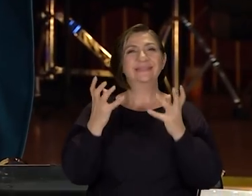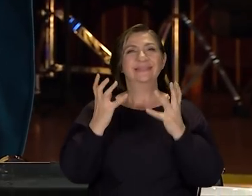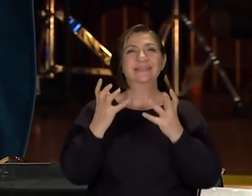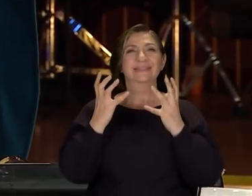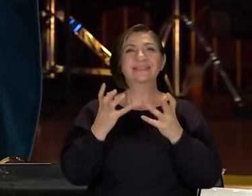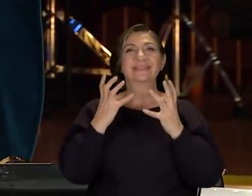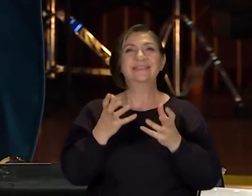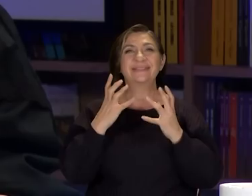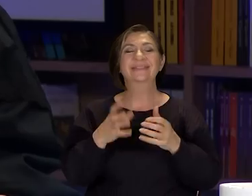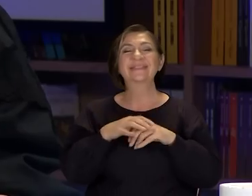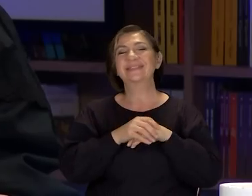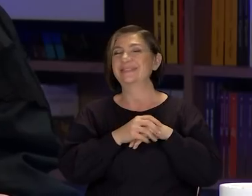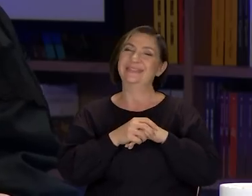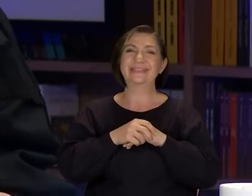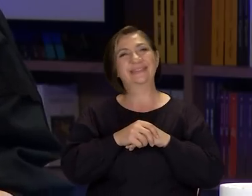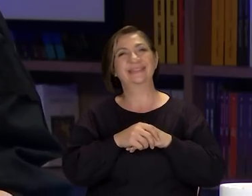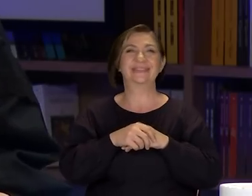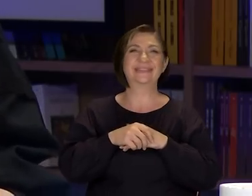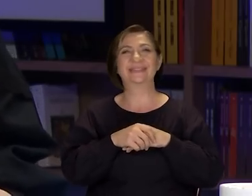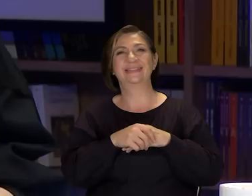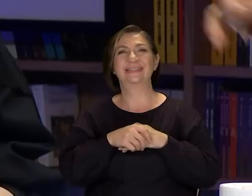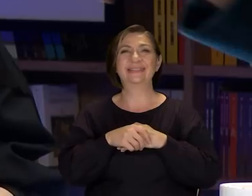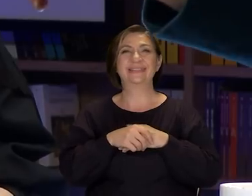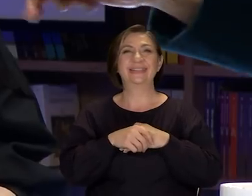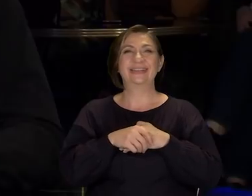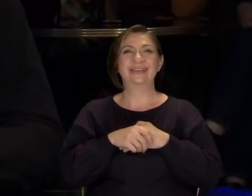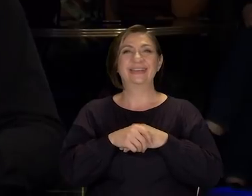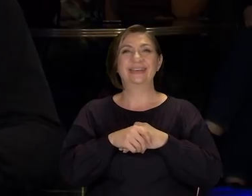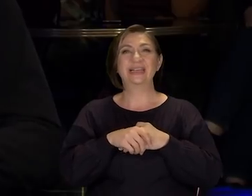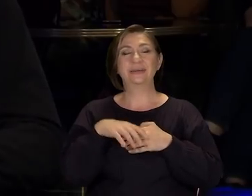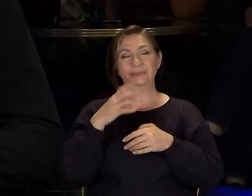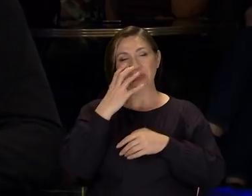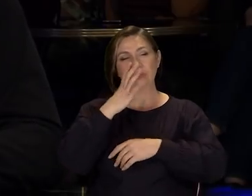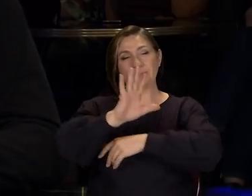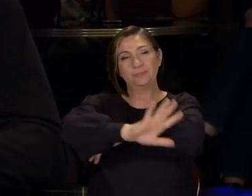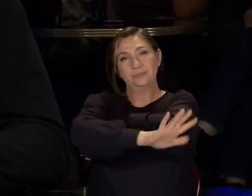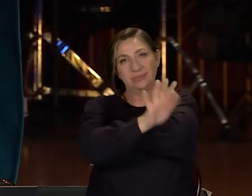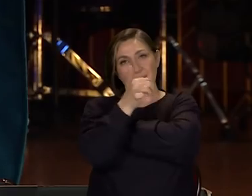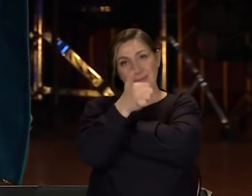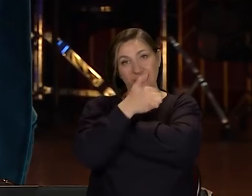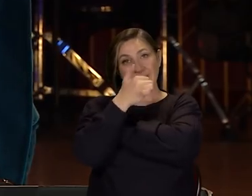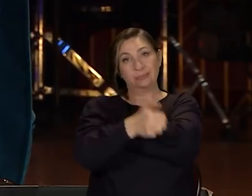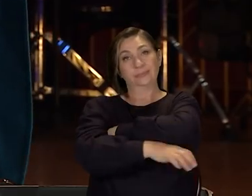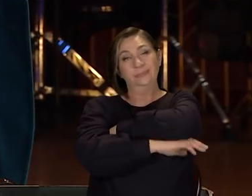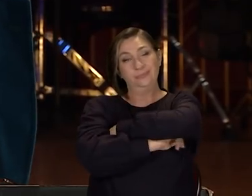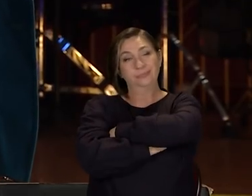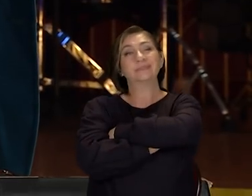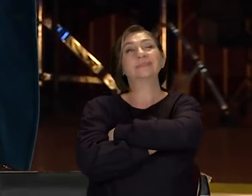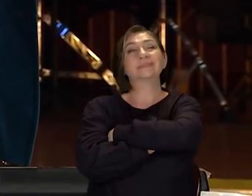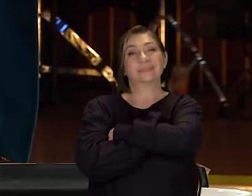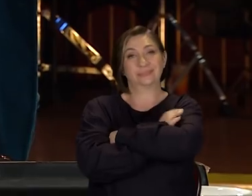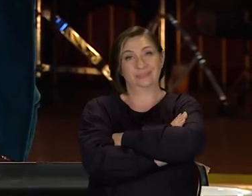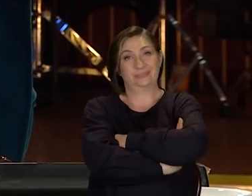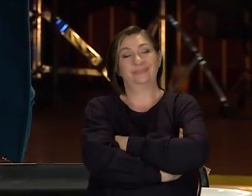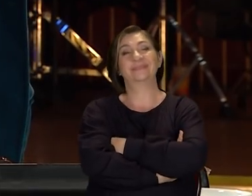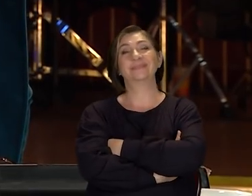Geliyor bir şey. Evet. Bir şey geliyor. Bir çünkü yaklaşıyor. Hazırlanmış yaklaşık 6 bravo. Saat. Evet ha. Şimdi bak hiç hazırlanmayan bir kadın